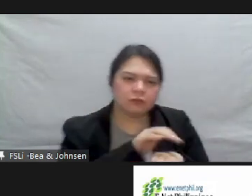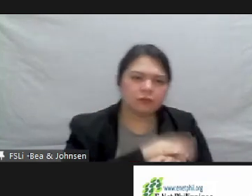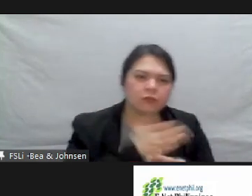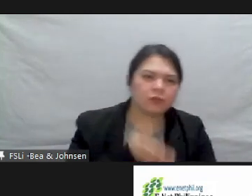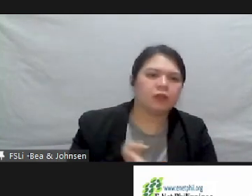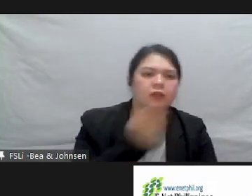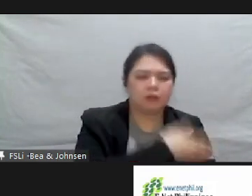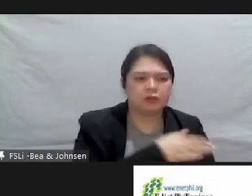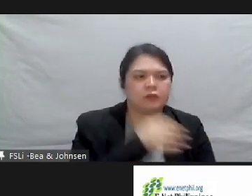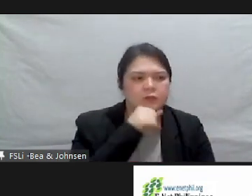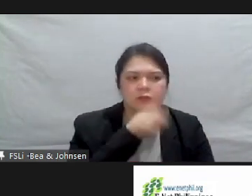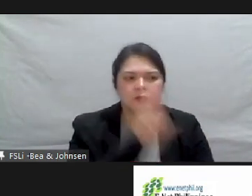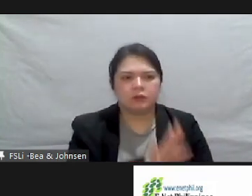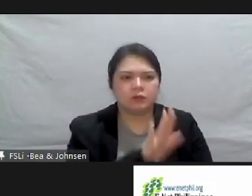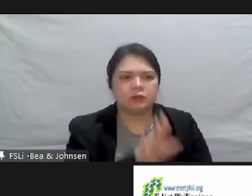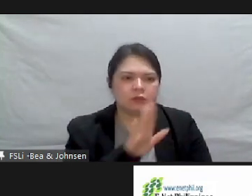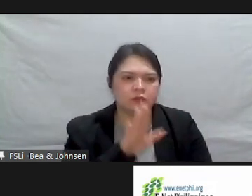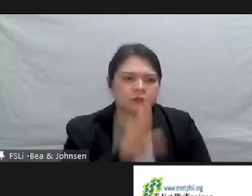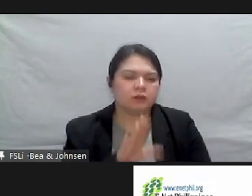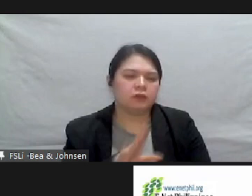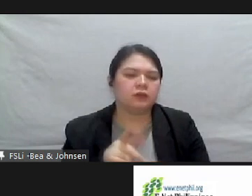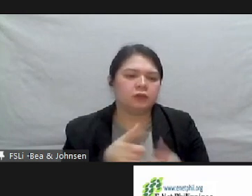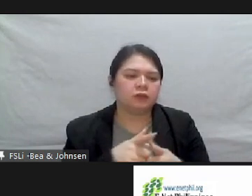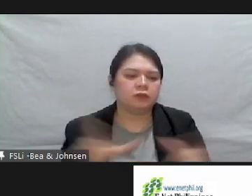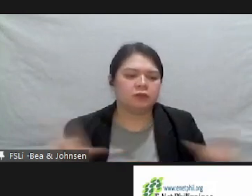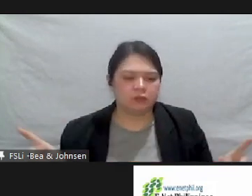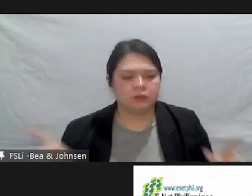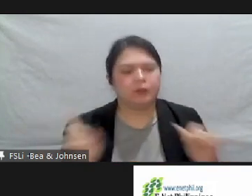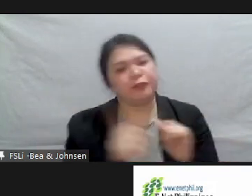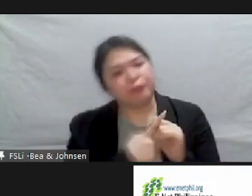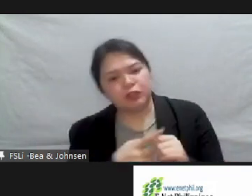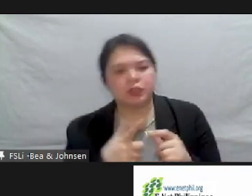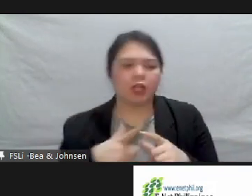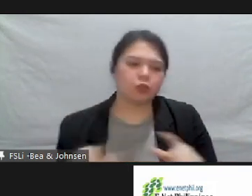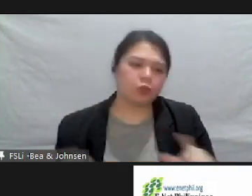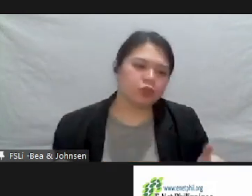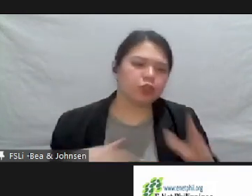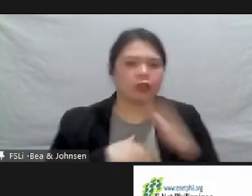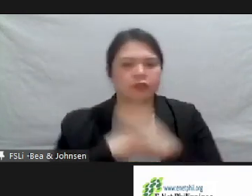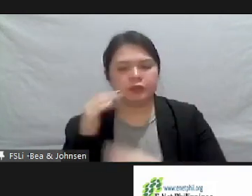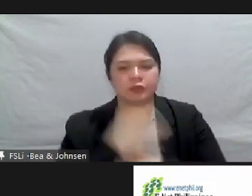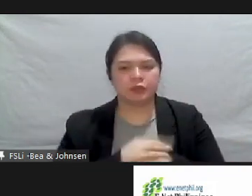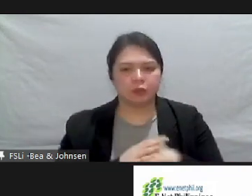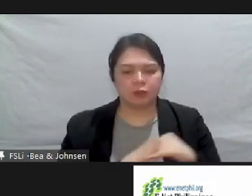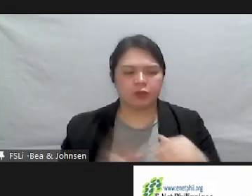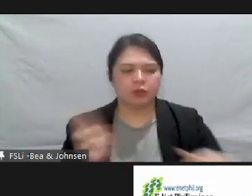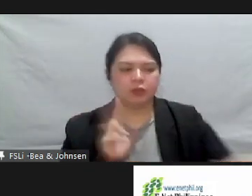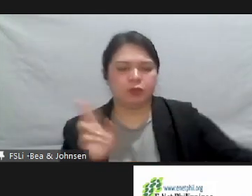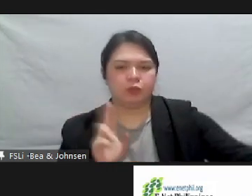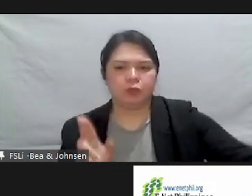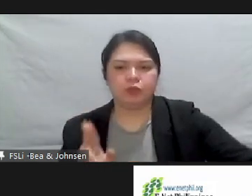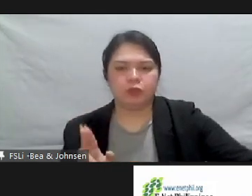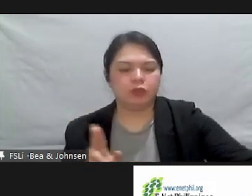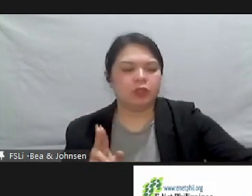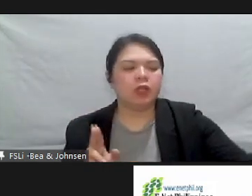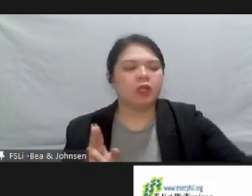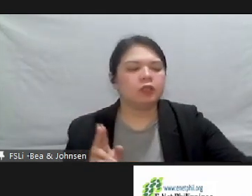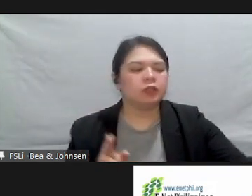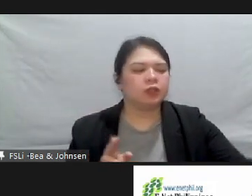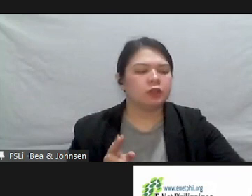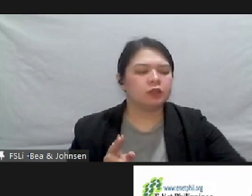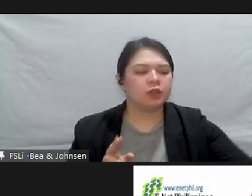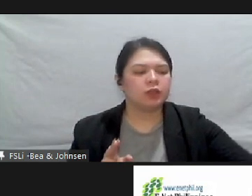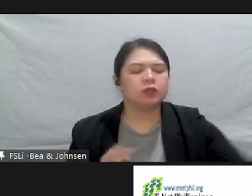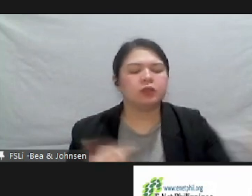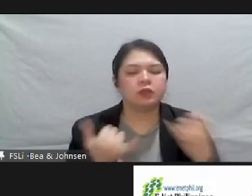hindi yung kanilang sariling, yung unang lingwaheng komportable sila. So ito yung mga bagong research na siguro